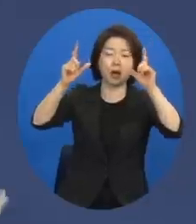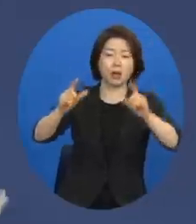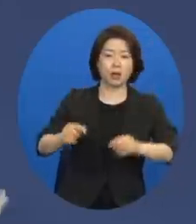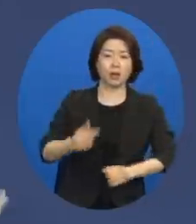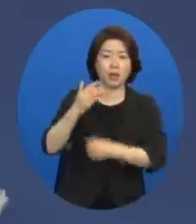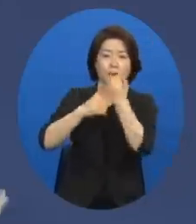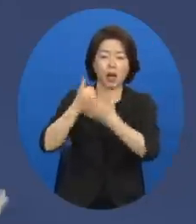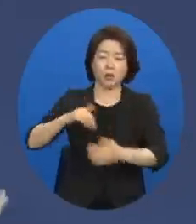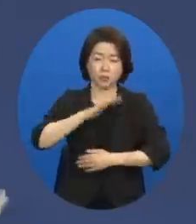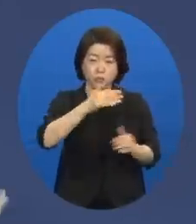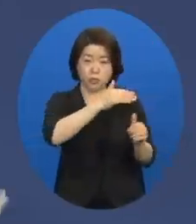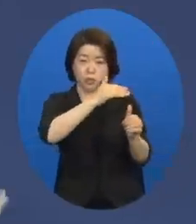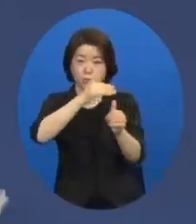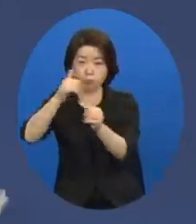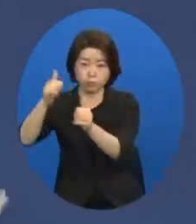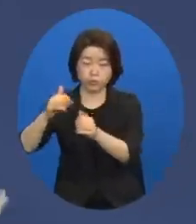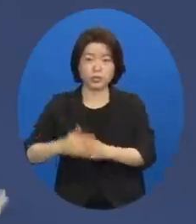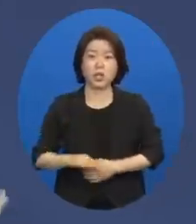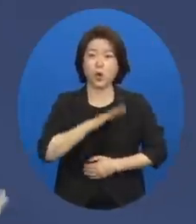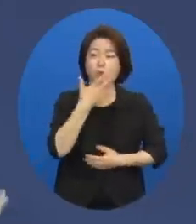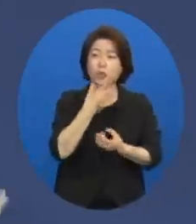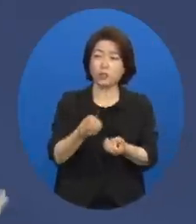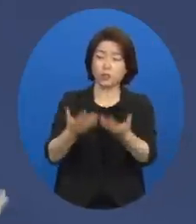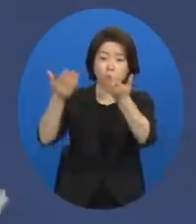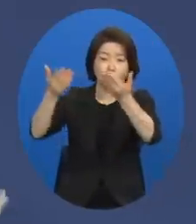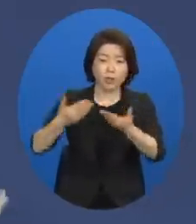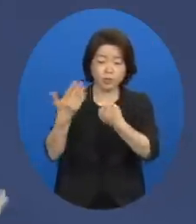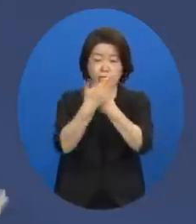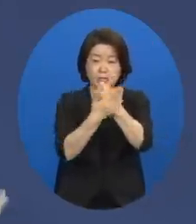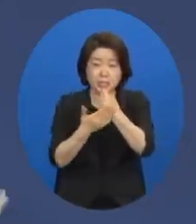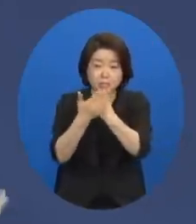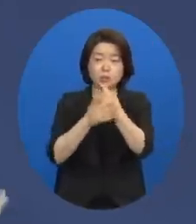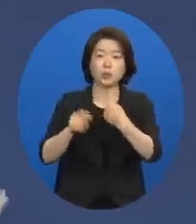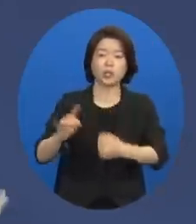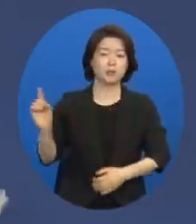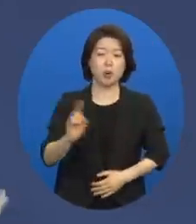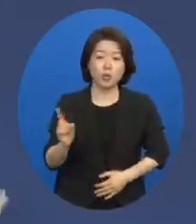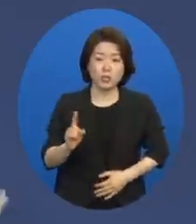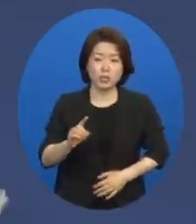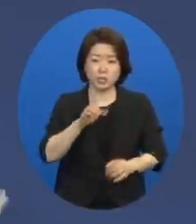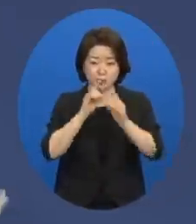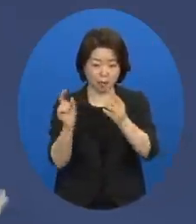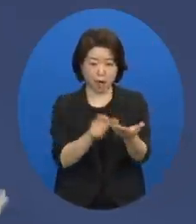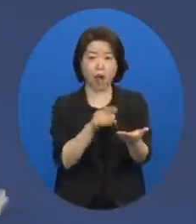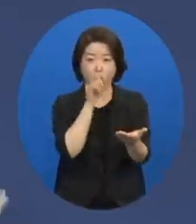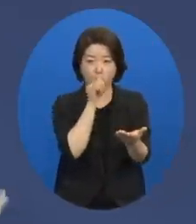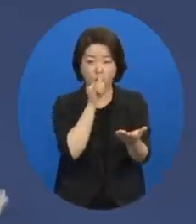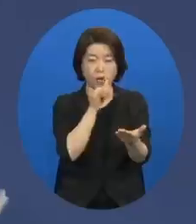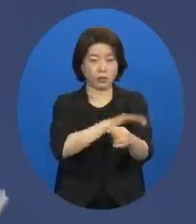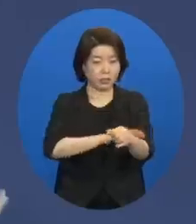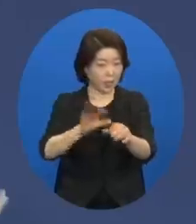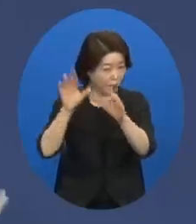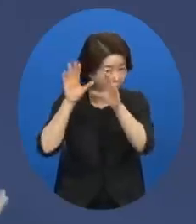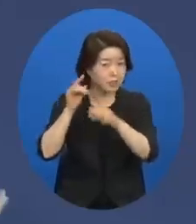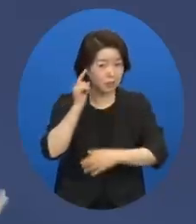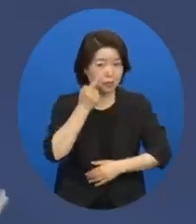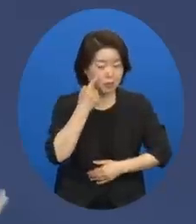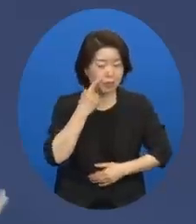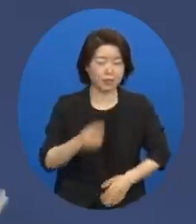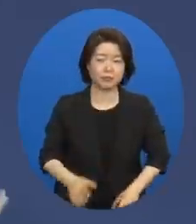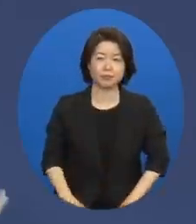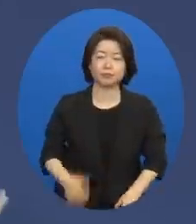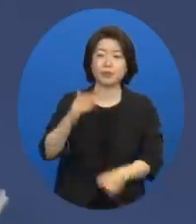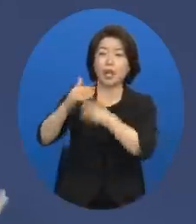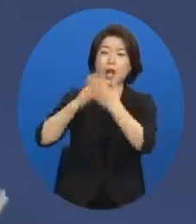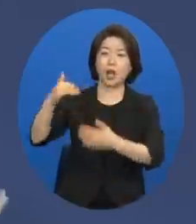하나님이 우리를 부르신 하나님이 우리를 축복해 주시는 은총이 어떤 것인지를 말하는데요. 잘 들어보세요.